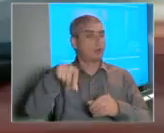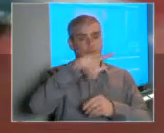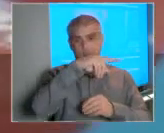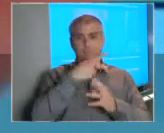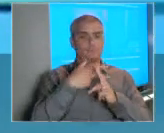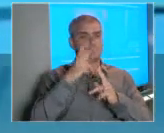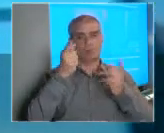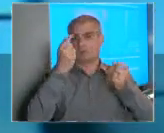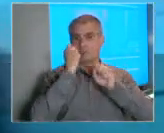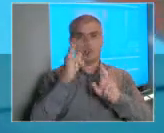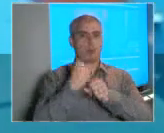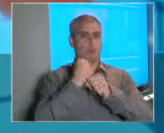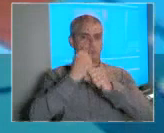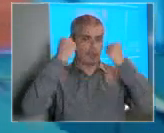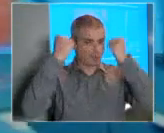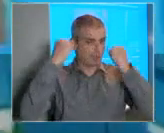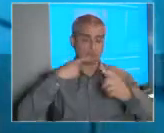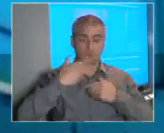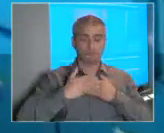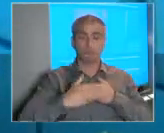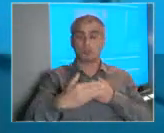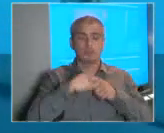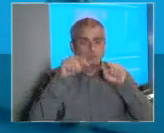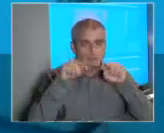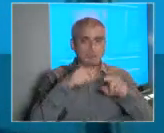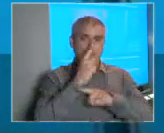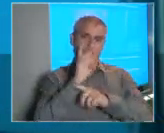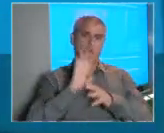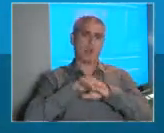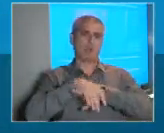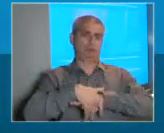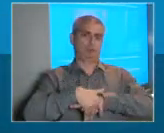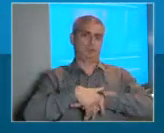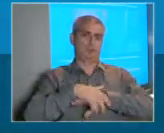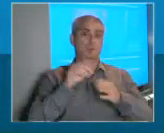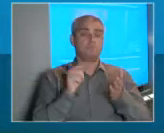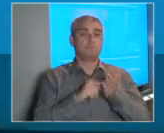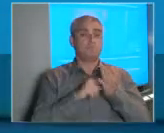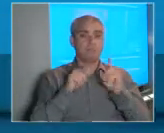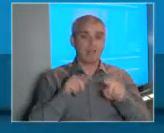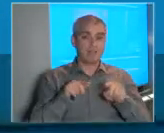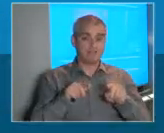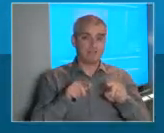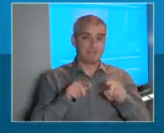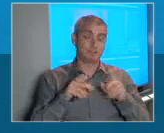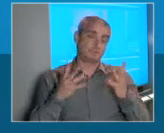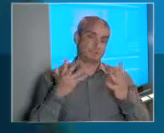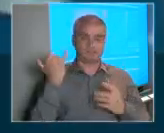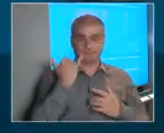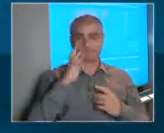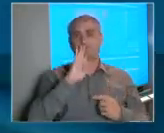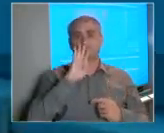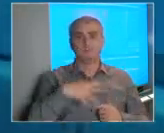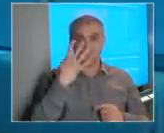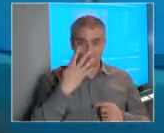מעבר להפגנות שהוא יכול לערוך במשך השנה. זה הרגע שלו להשפיע. בשביל זה, בדרך כלל